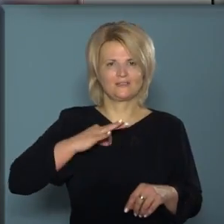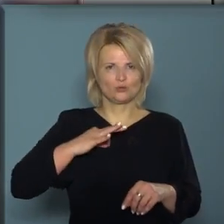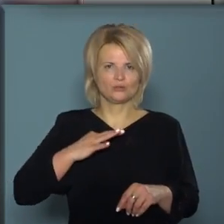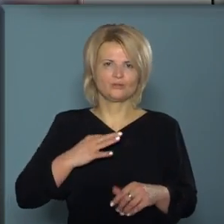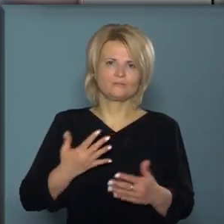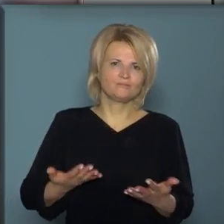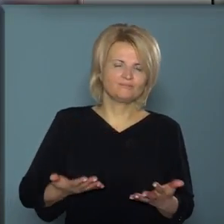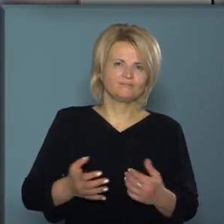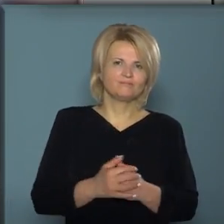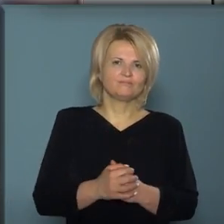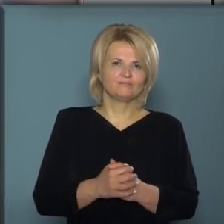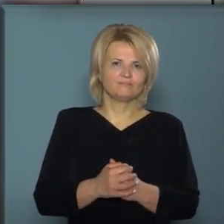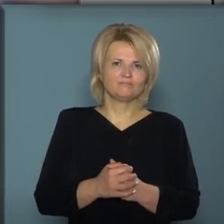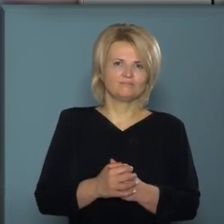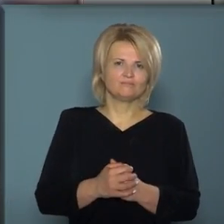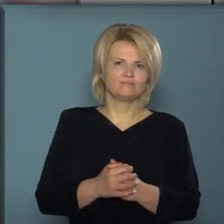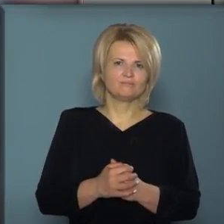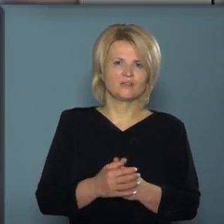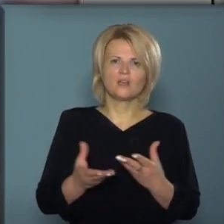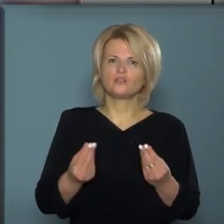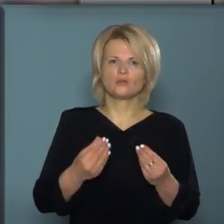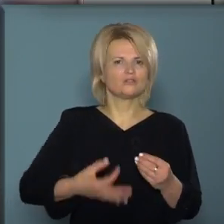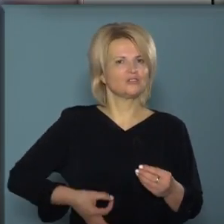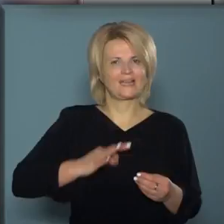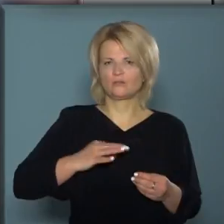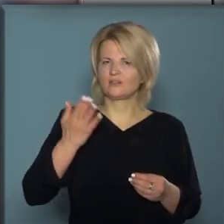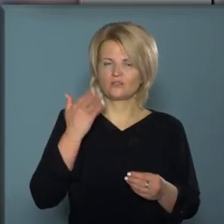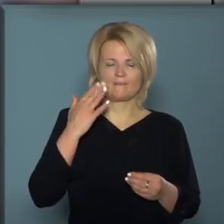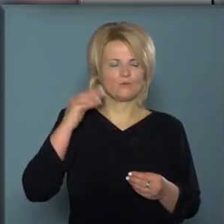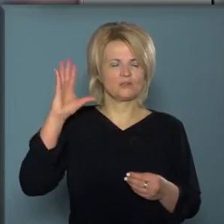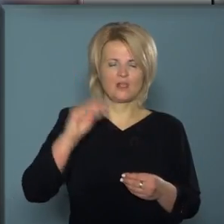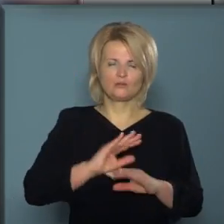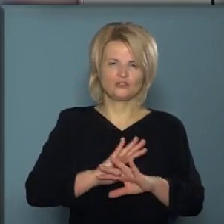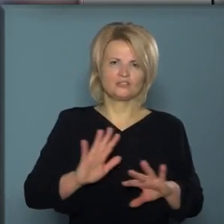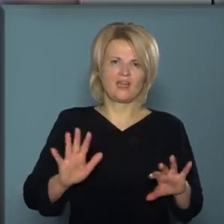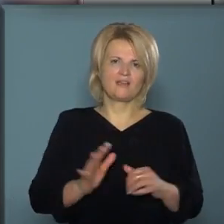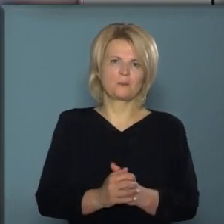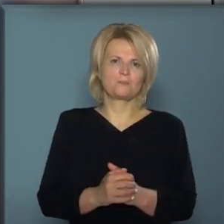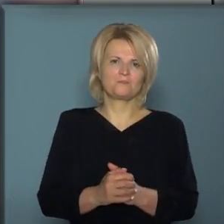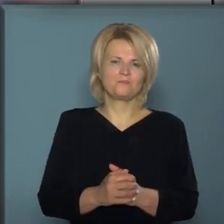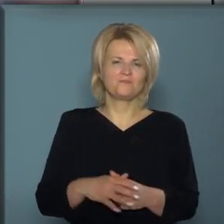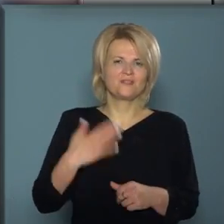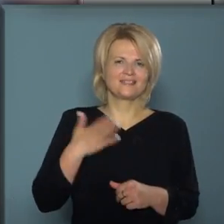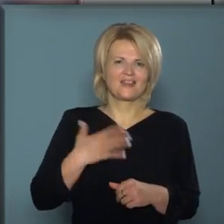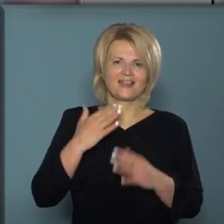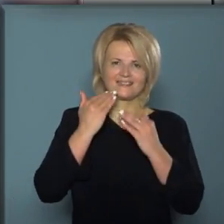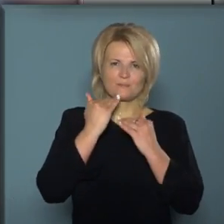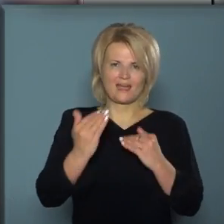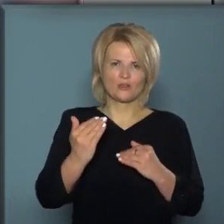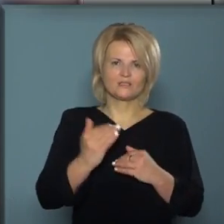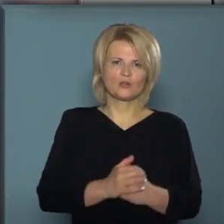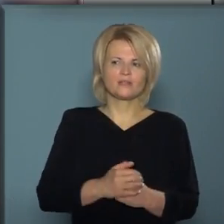hál' Isten ez nem ütötte meg azt az inger küszöböt, ami ott a lakosság körében problémát jelentett volna. Úgyhogy én ezúton is szeretném